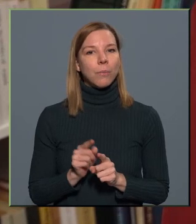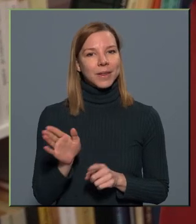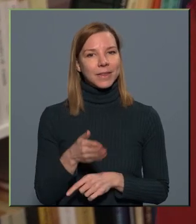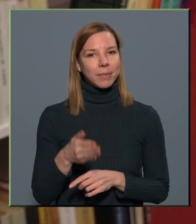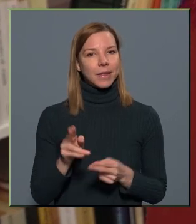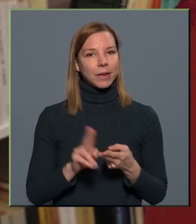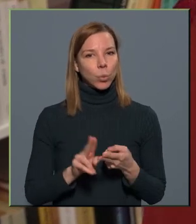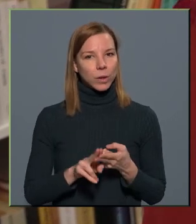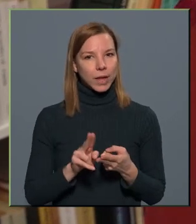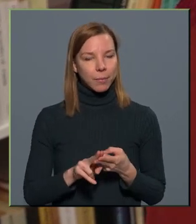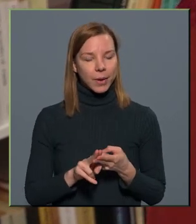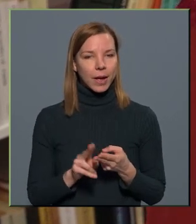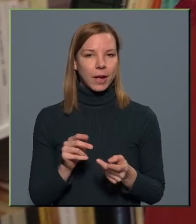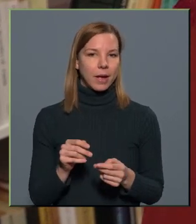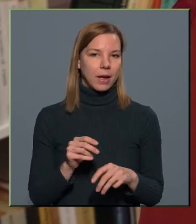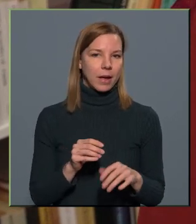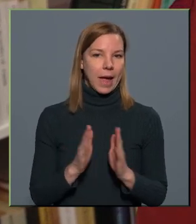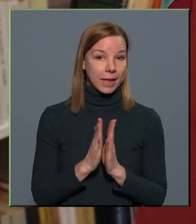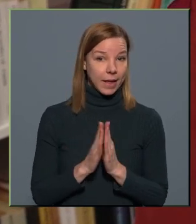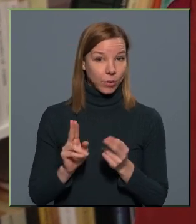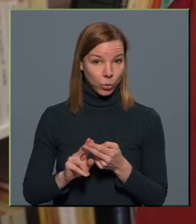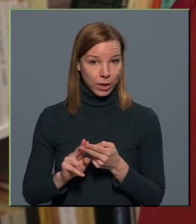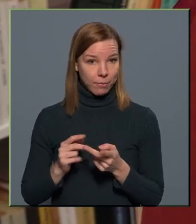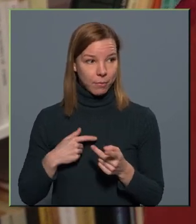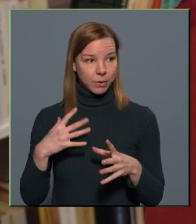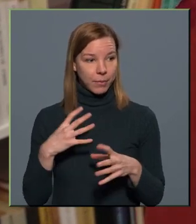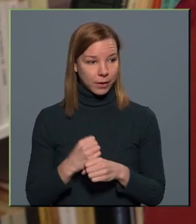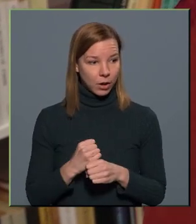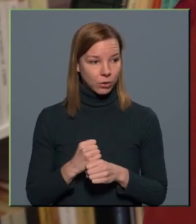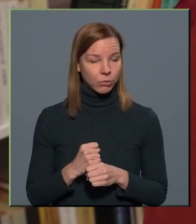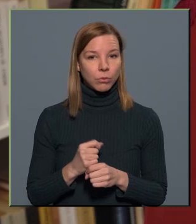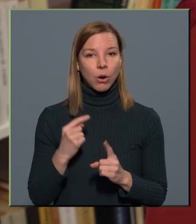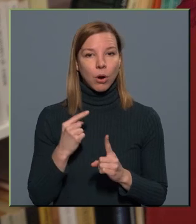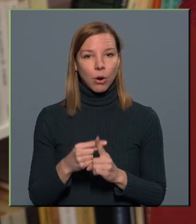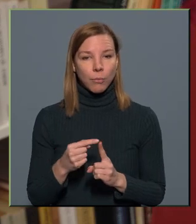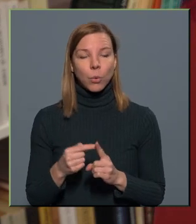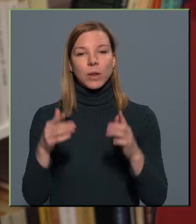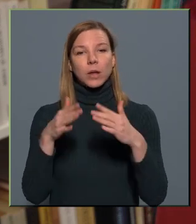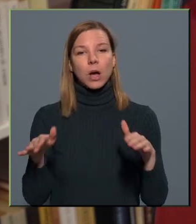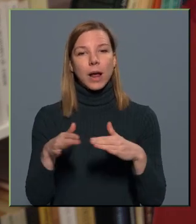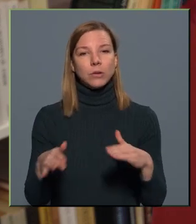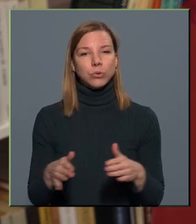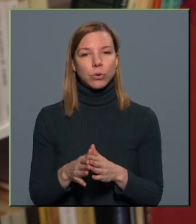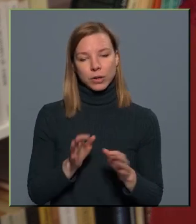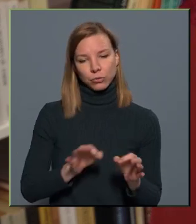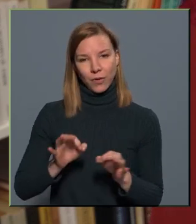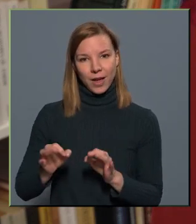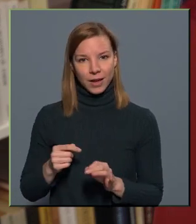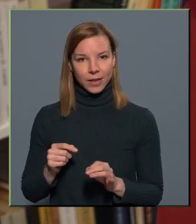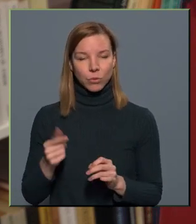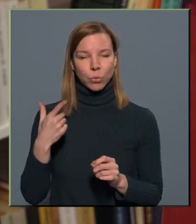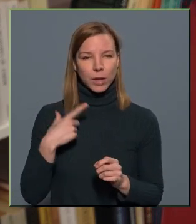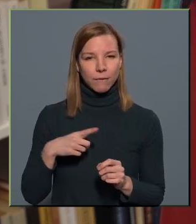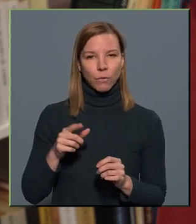egyházi ünnepeinken, amiket szintén megtartunk, illetve hát most ugye karácsonykor is készültek énekkel,